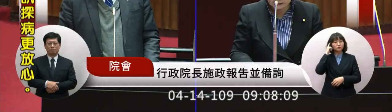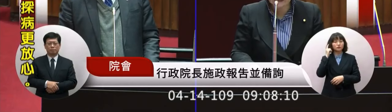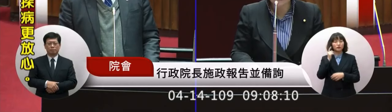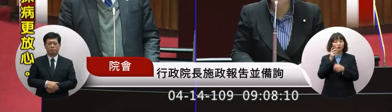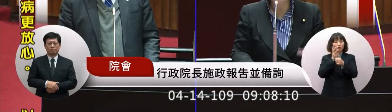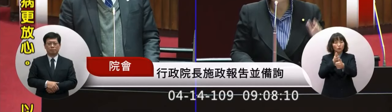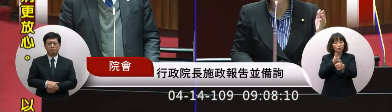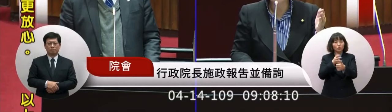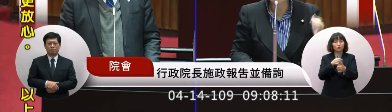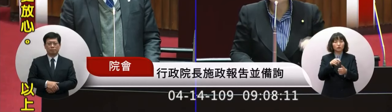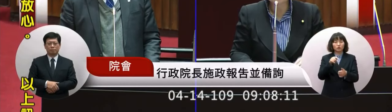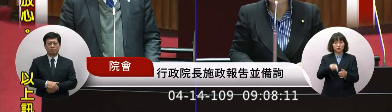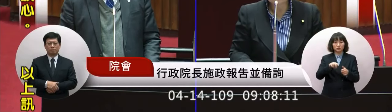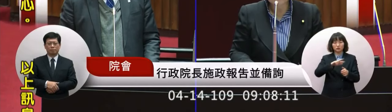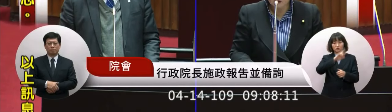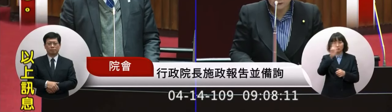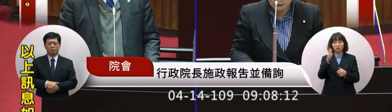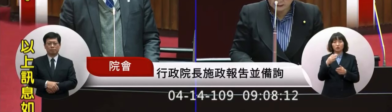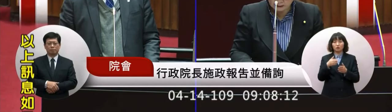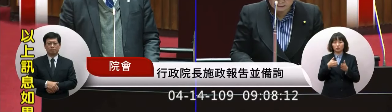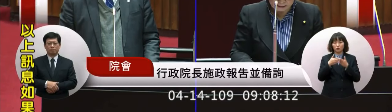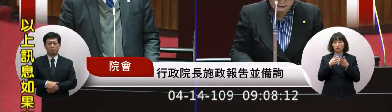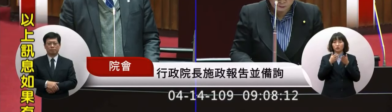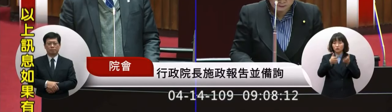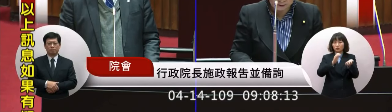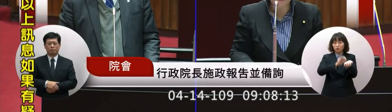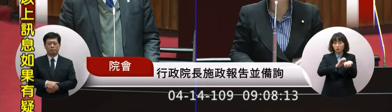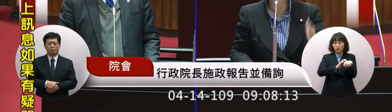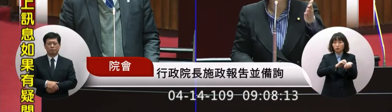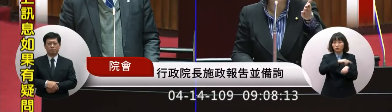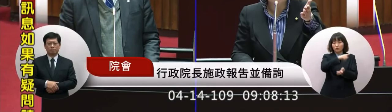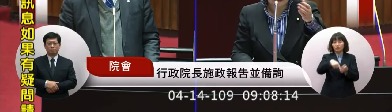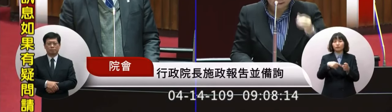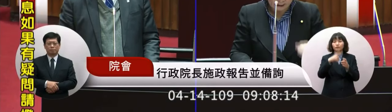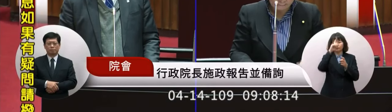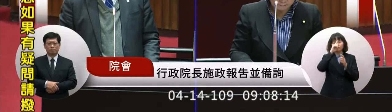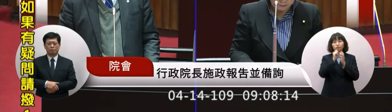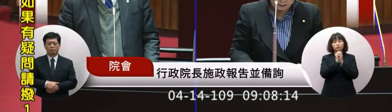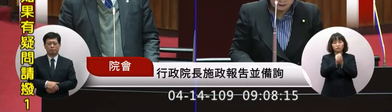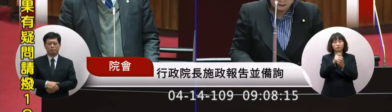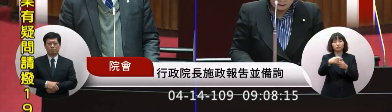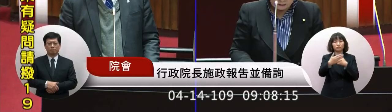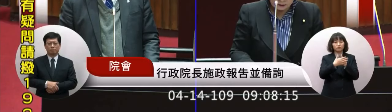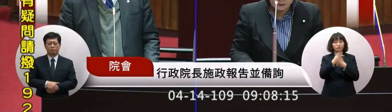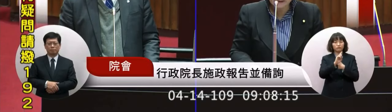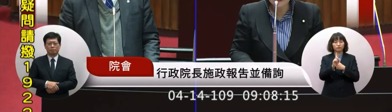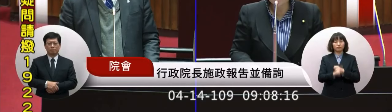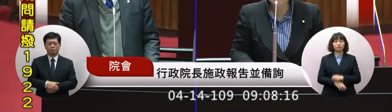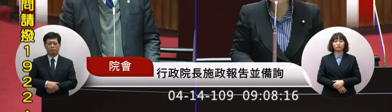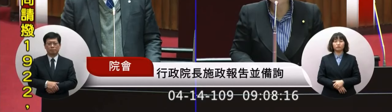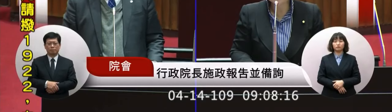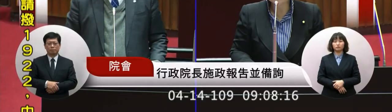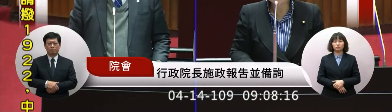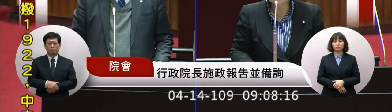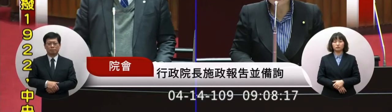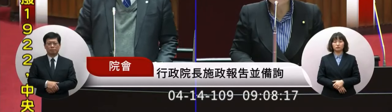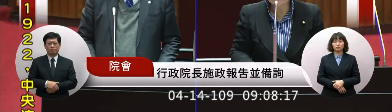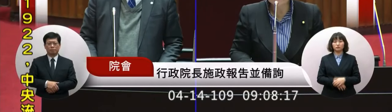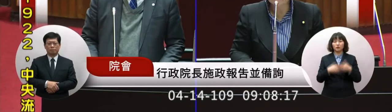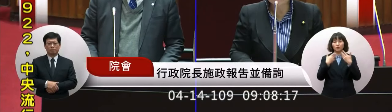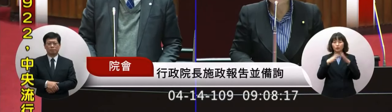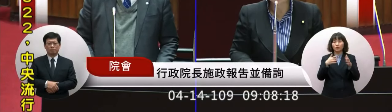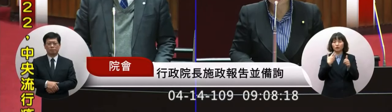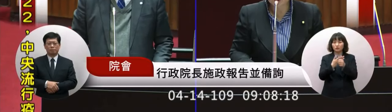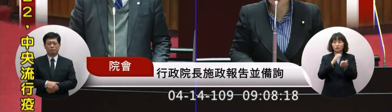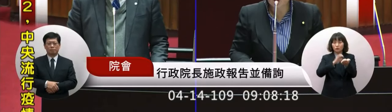一个请意了哈，今天呢我要为医疗界呢做请命，市长也在，请院长不要让